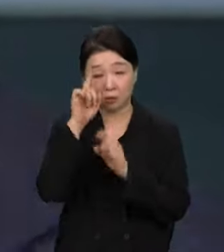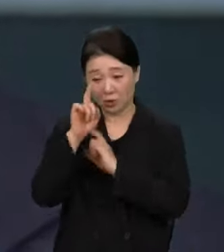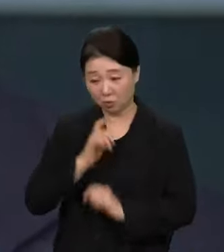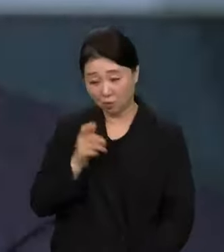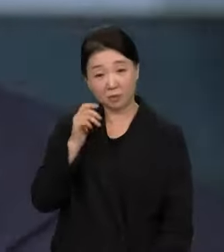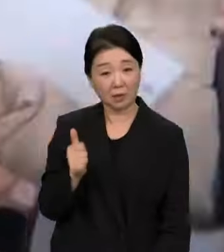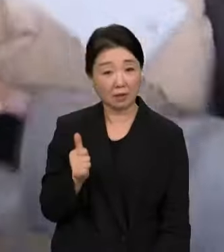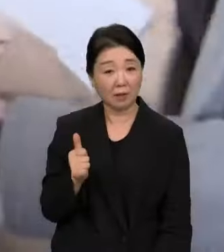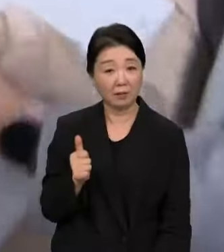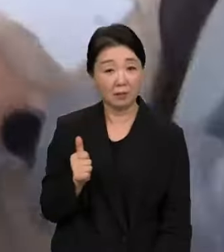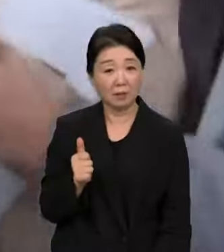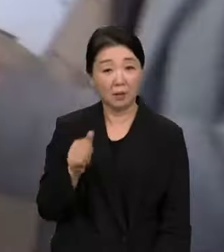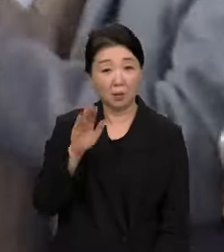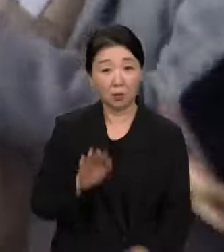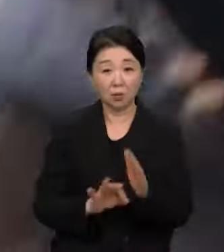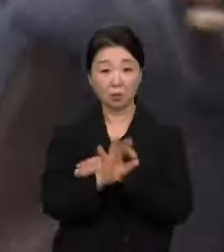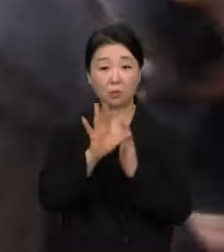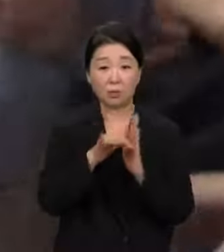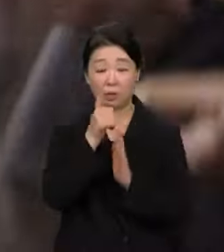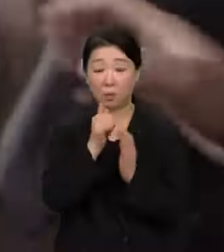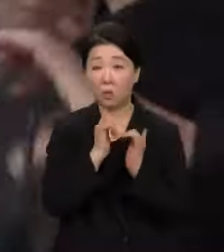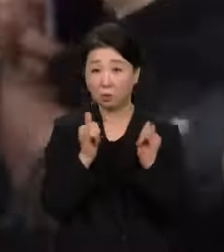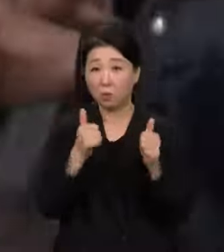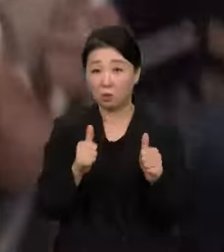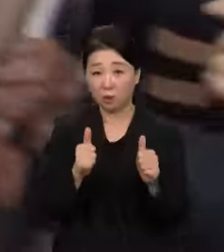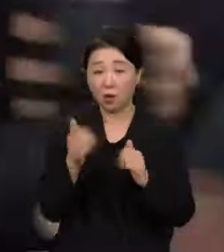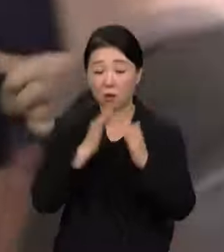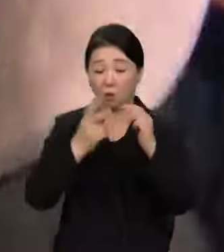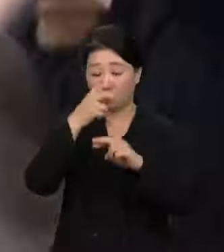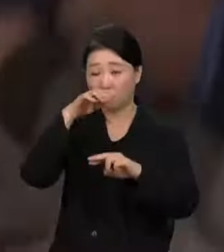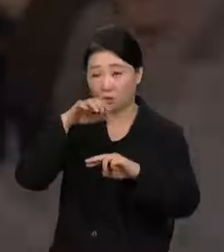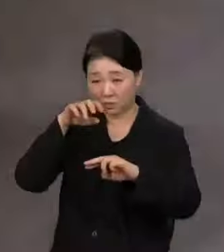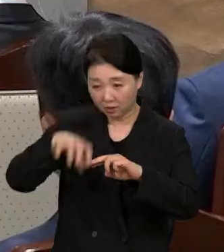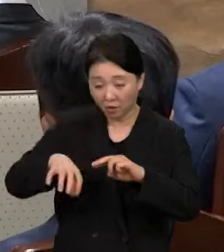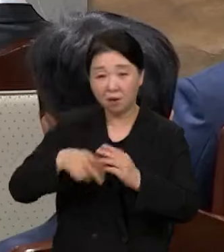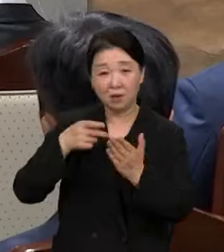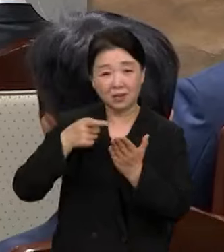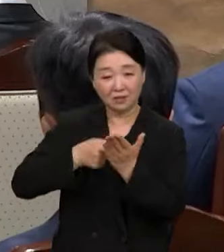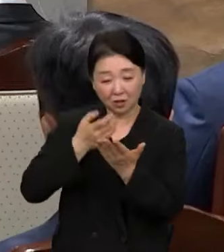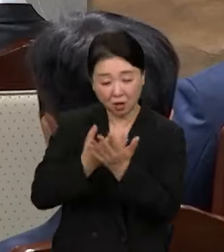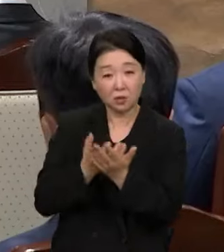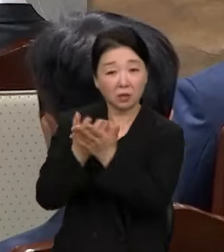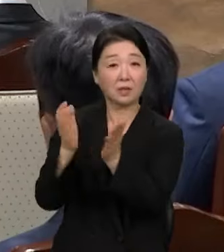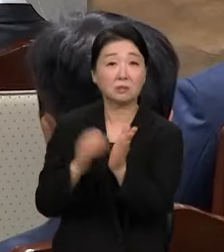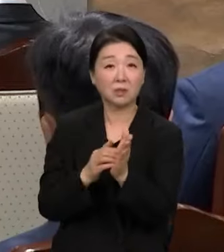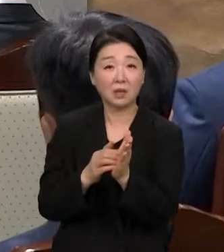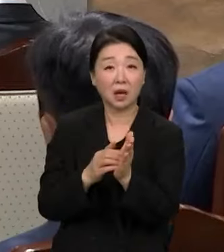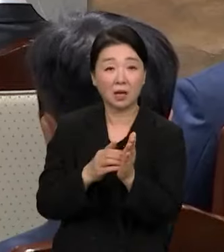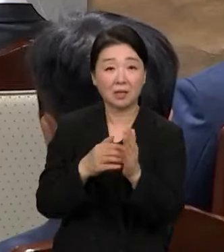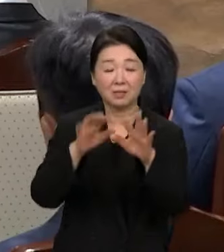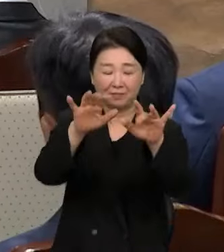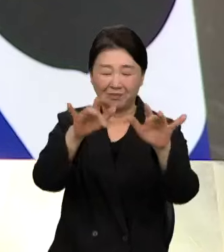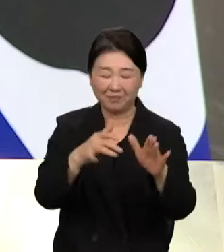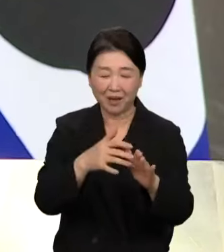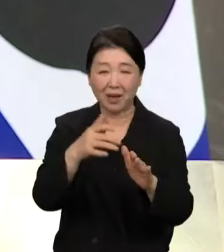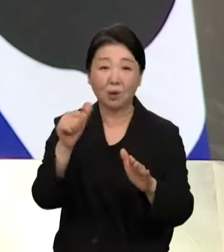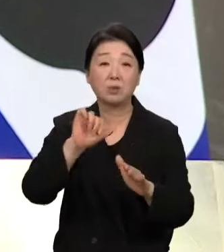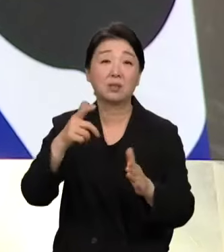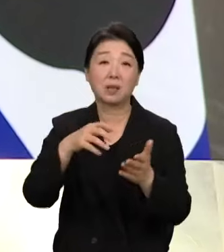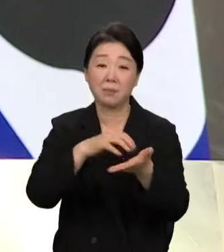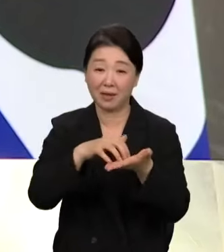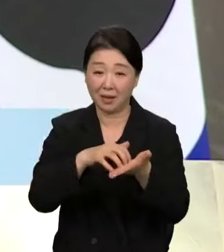국방부 장관이 오늘오전 변호인을 통해 공수처에 의견서를 냈습니다 5,300 자가 넘는 의견서에서 이전